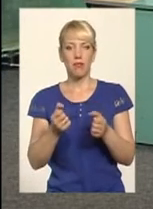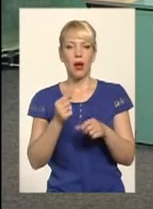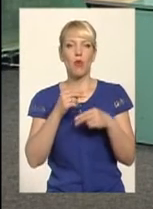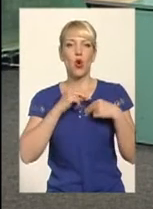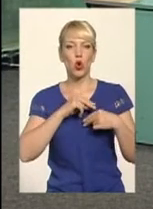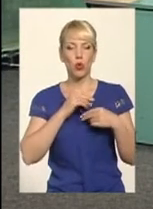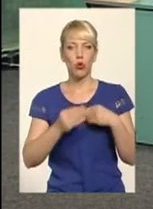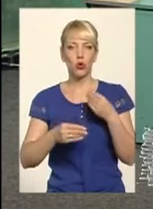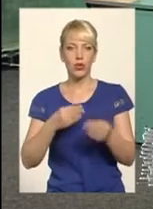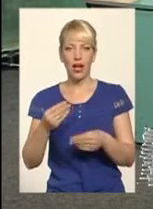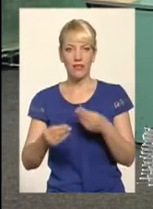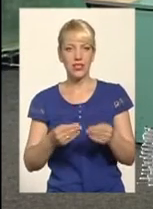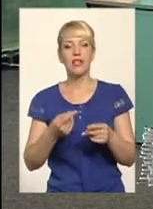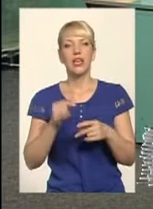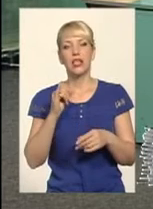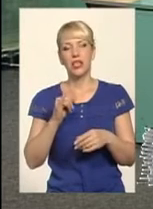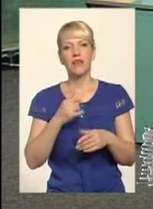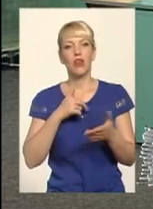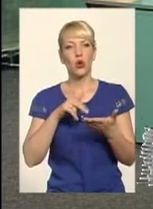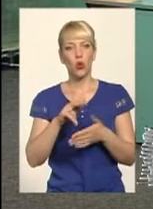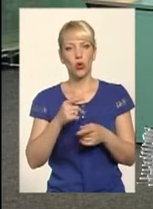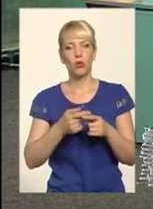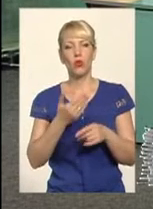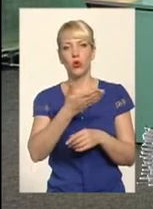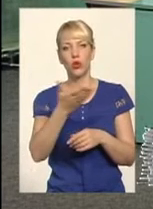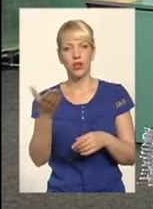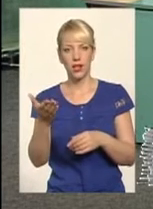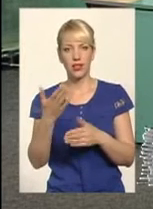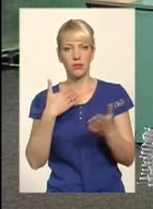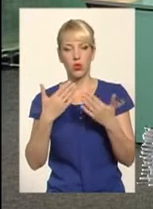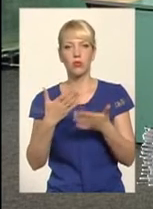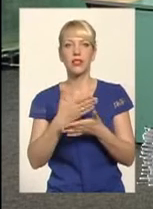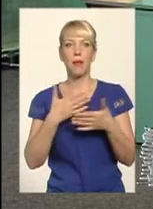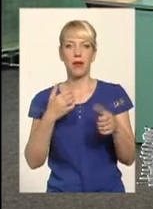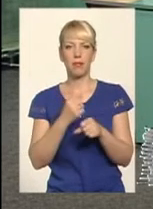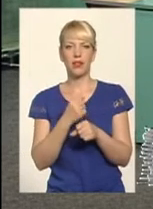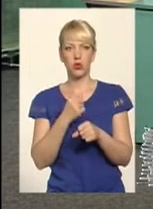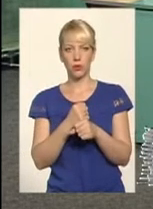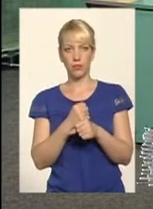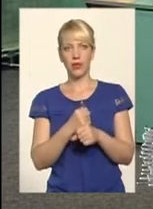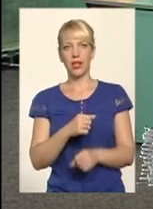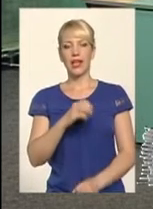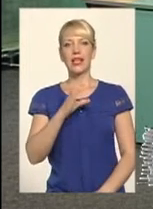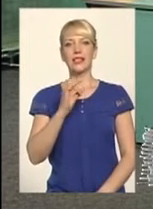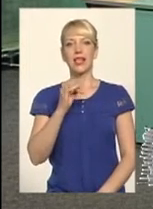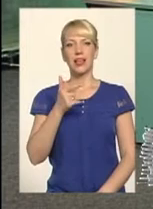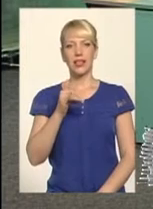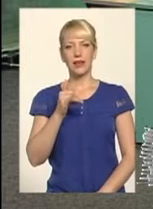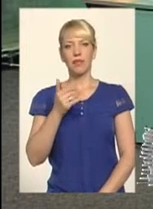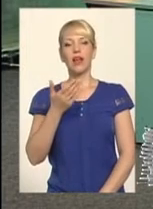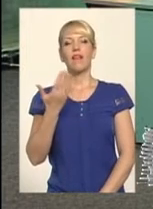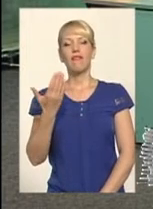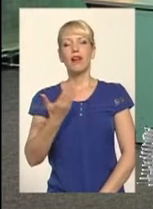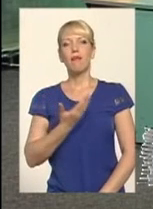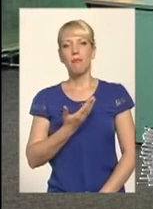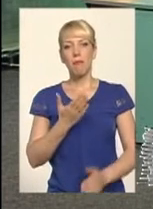звернення, виходимо до роботодавця, якщо є така потреба. Тобто ми працюємо. Пане Сергію, от ви мали досвід